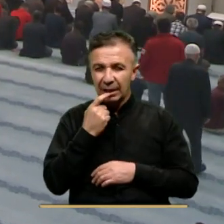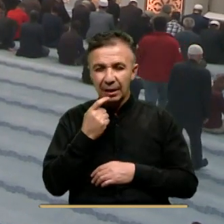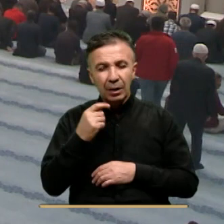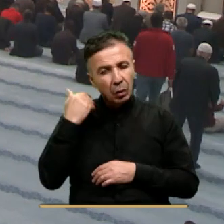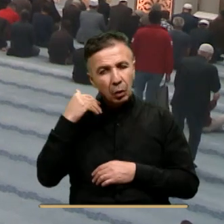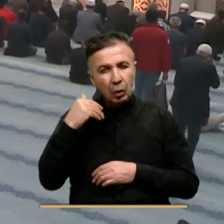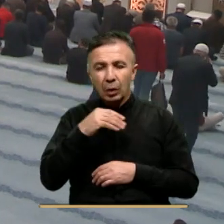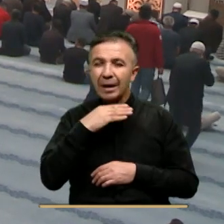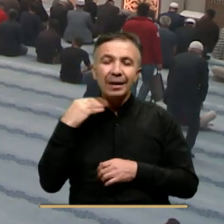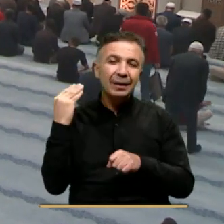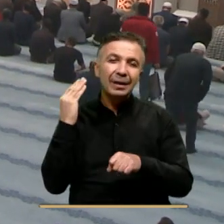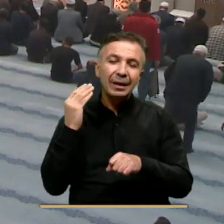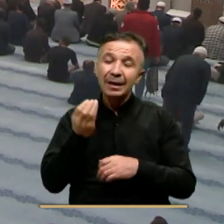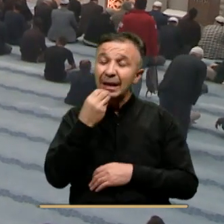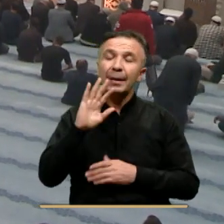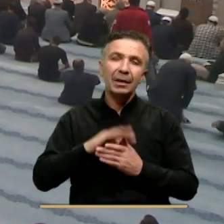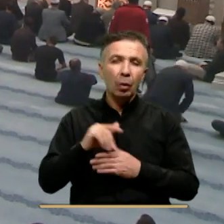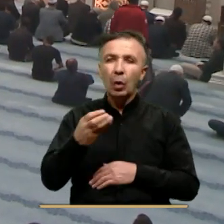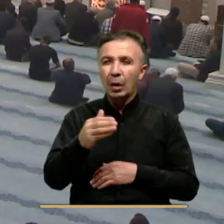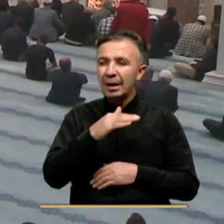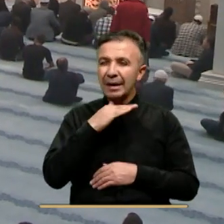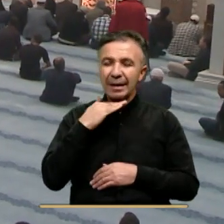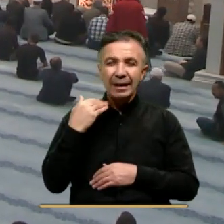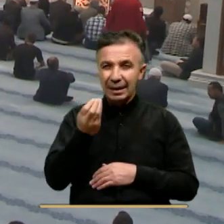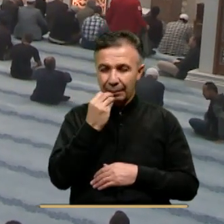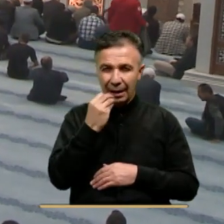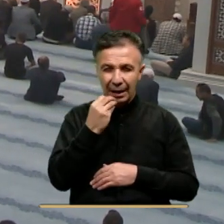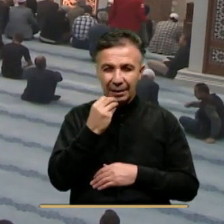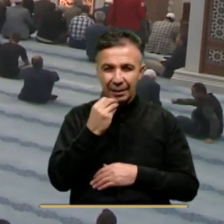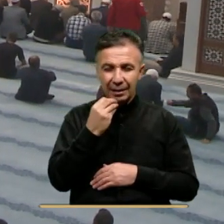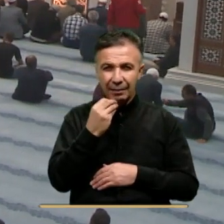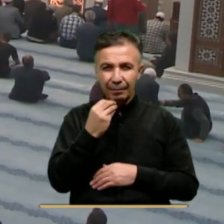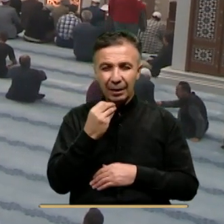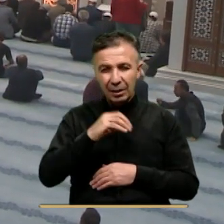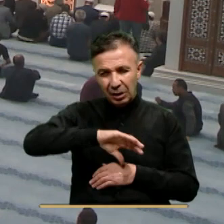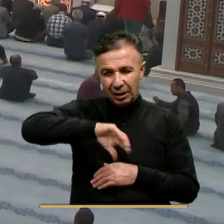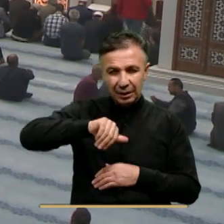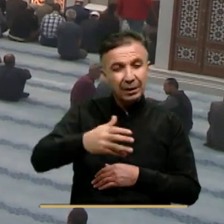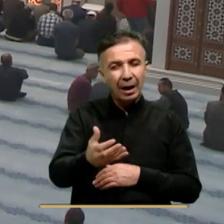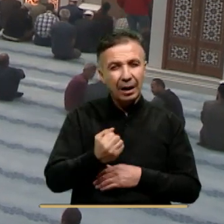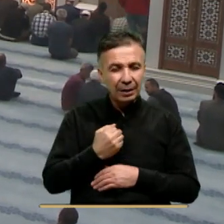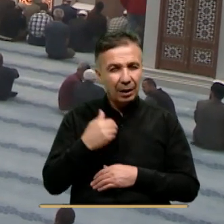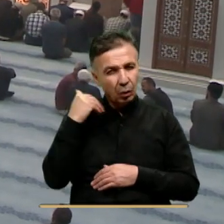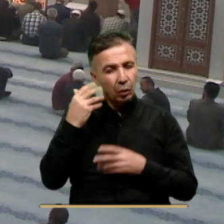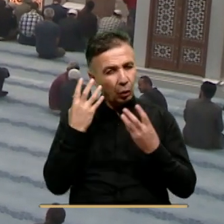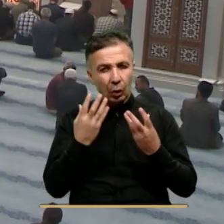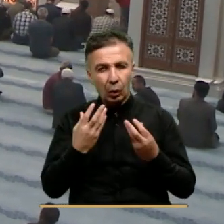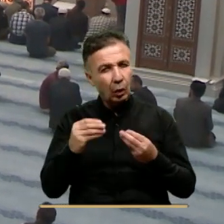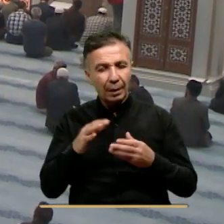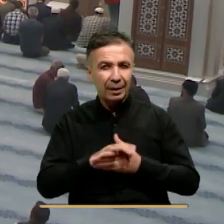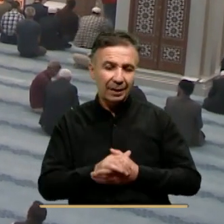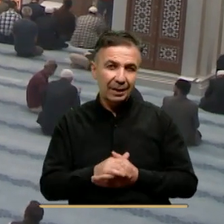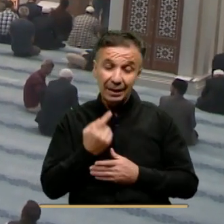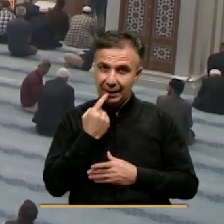Çünkü o yediğim et gasbedilen koyunların eti olabil Talan edilen koyunların